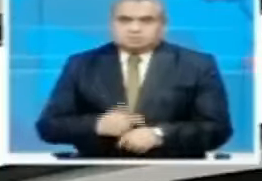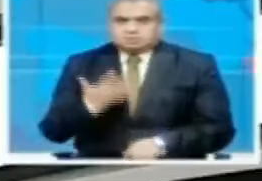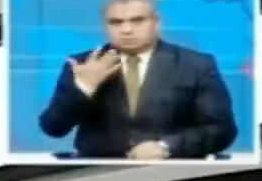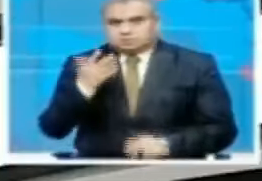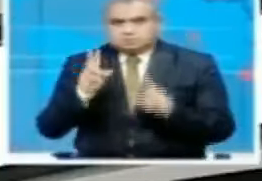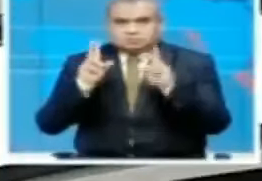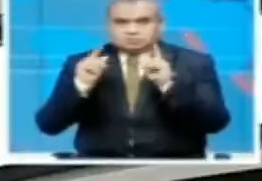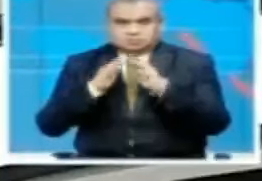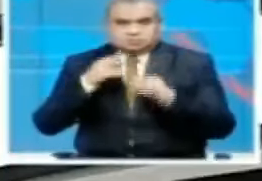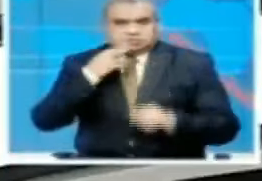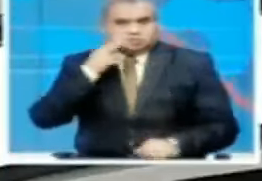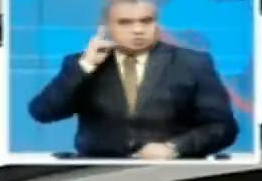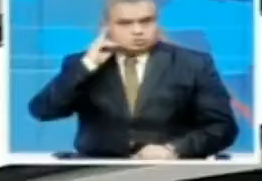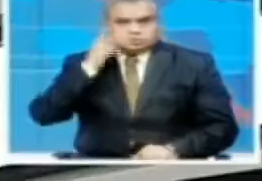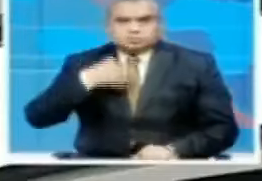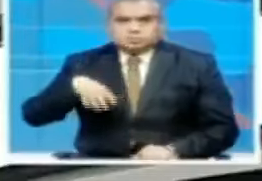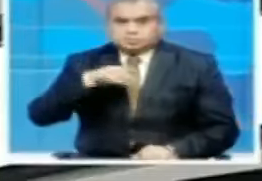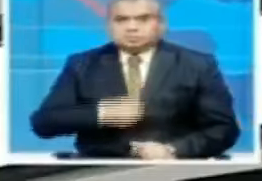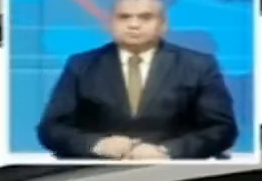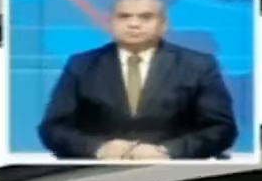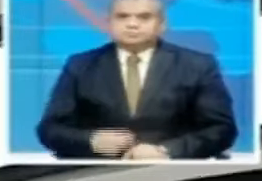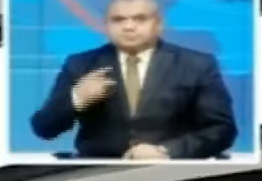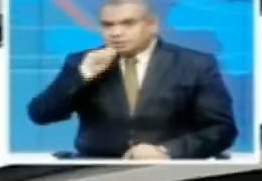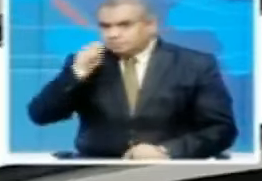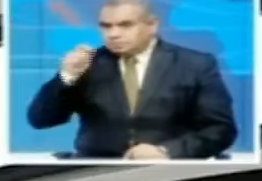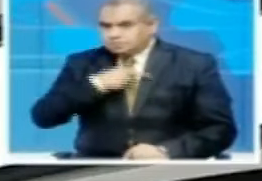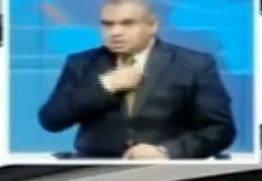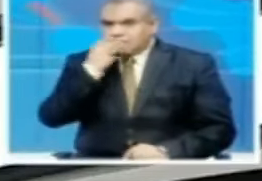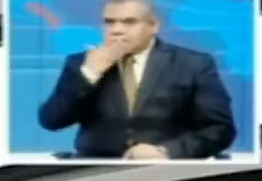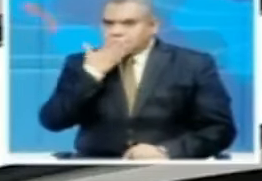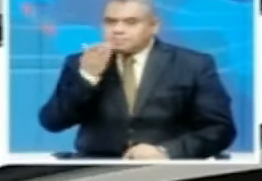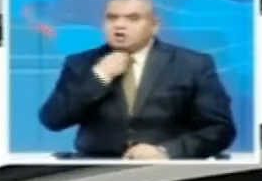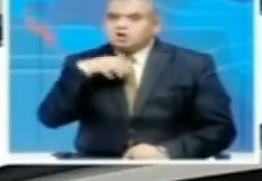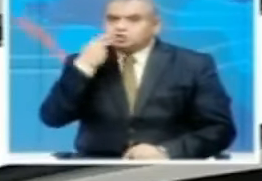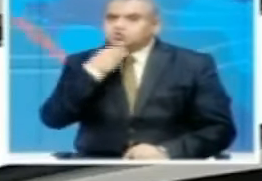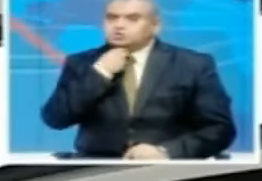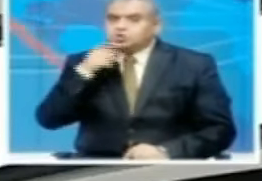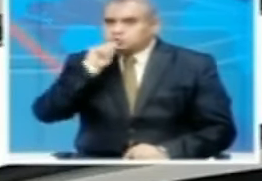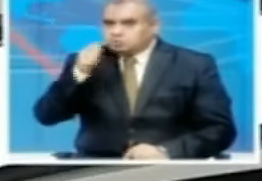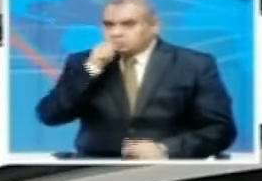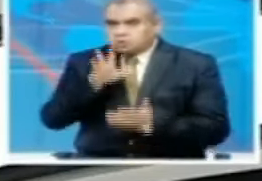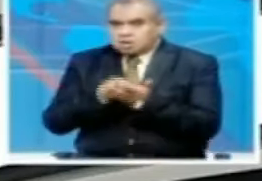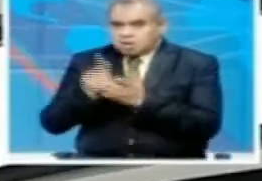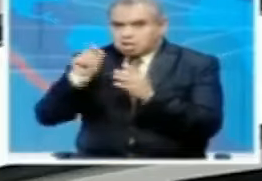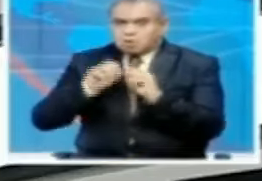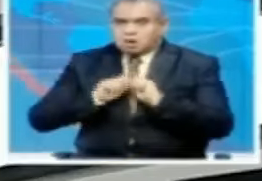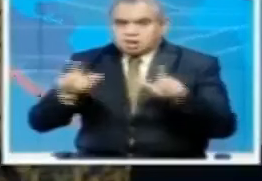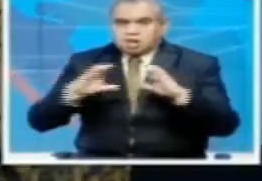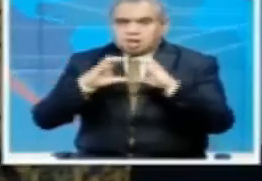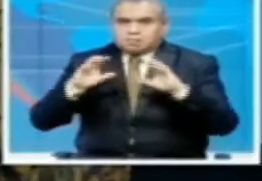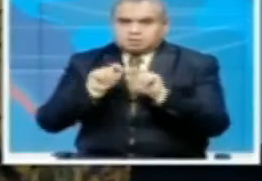الخامسة من التلفزيون المصري. أهلا بحضراتكم. أهلا هبة. أهلا بك جورج. أهلا بمشاهدينا الكرام، ونبدأ النشرة بالعناوين.